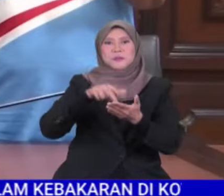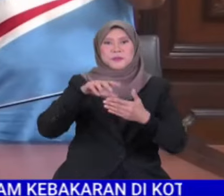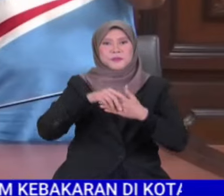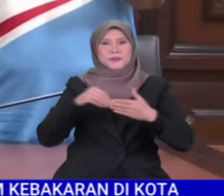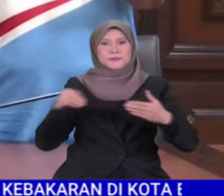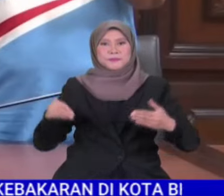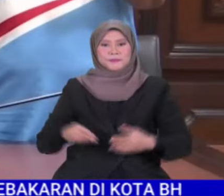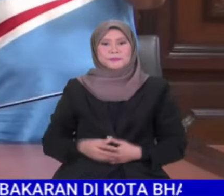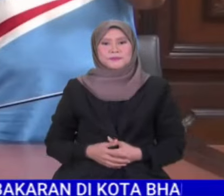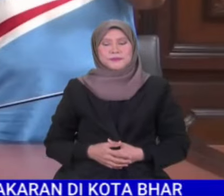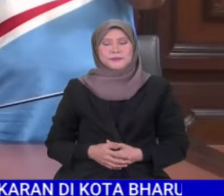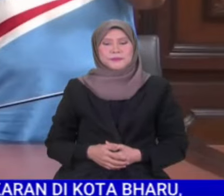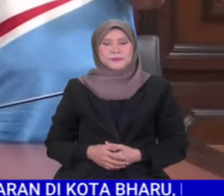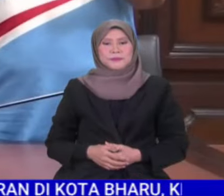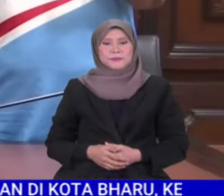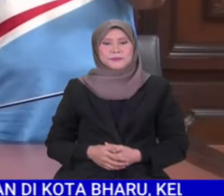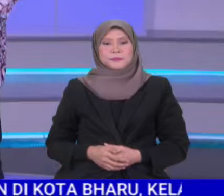RM3,000.